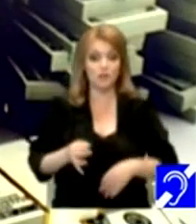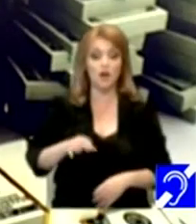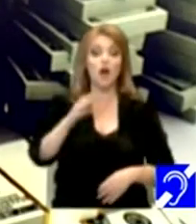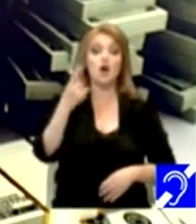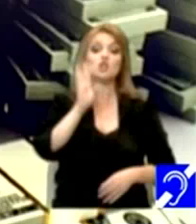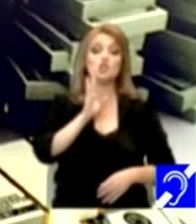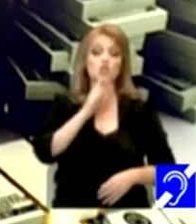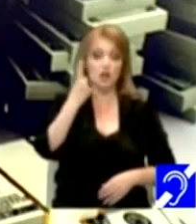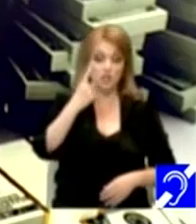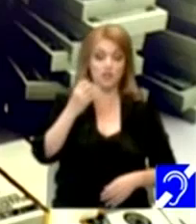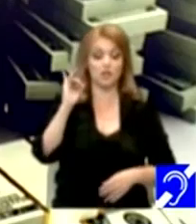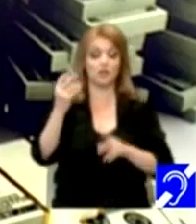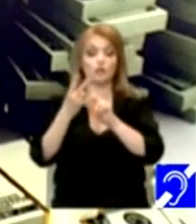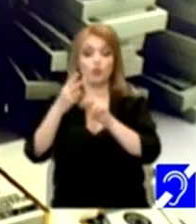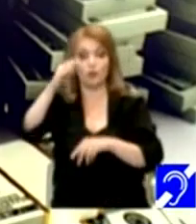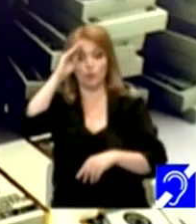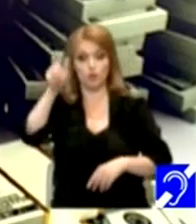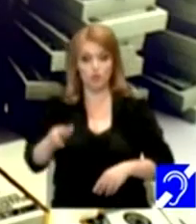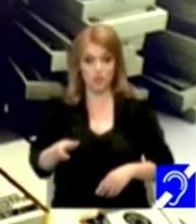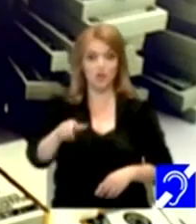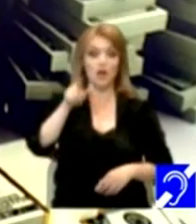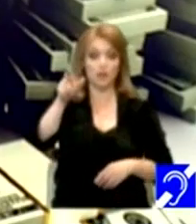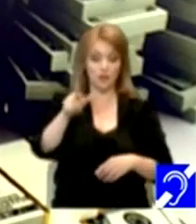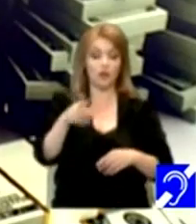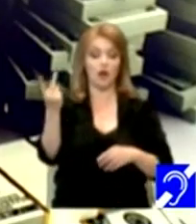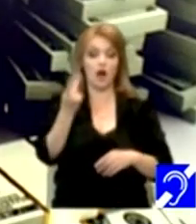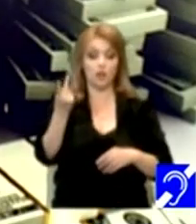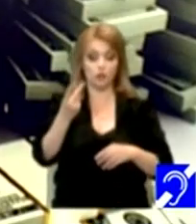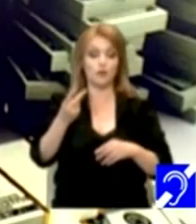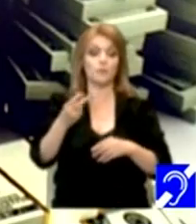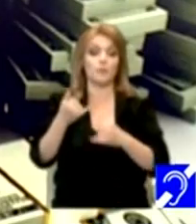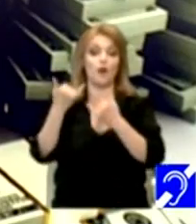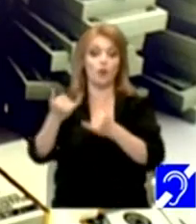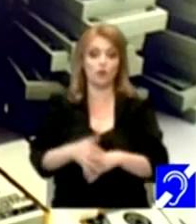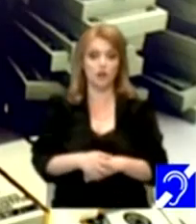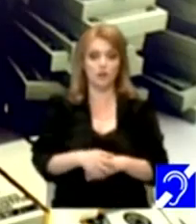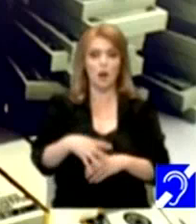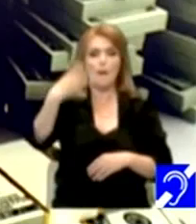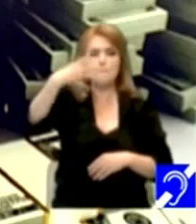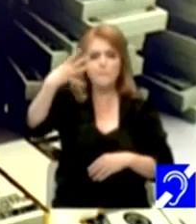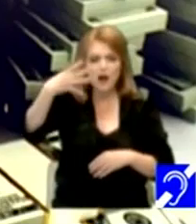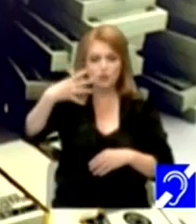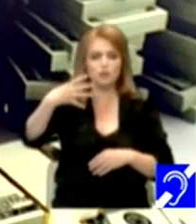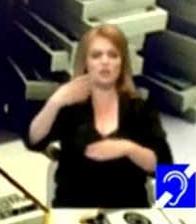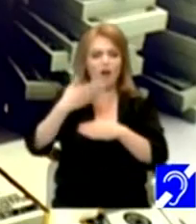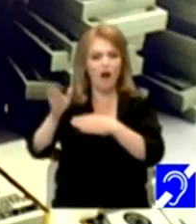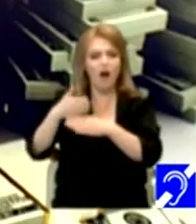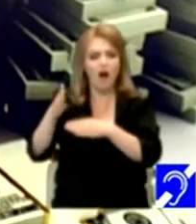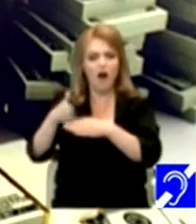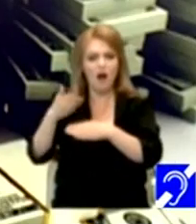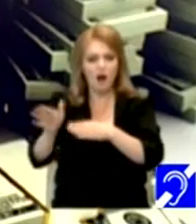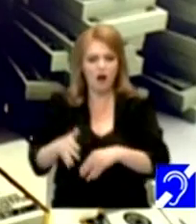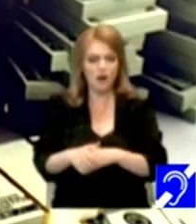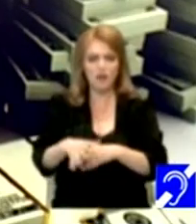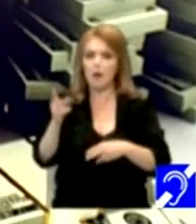contribuit la spălarea a peste 13 miliarde de lei. Cei doi ar fi acordat peste 40 de credite neperformante de la Banca de